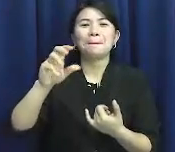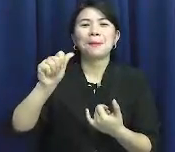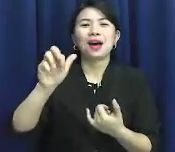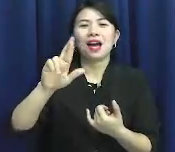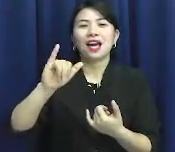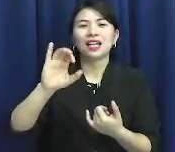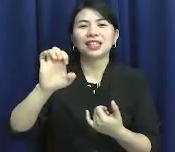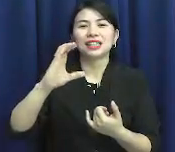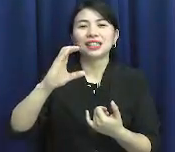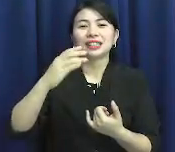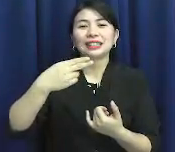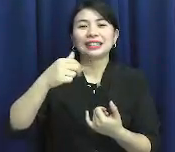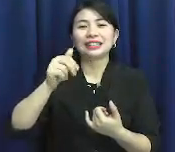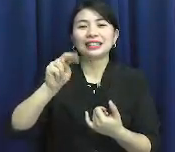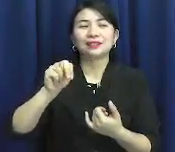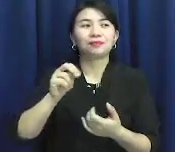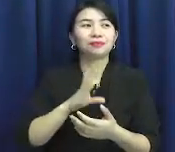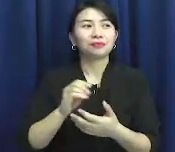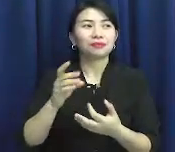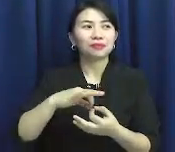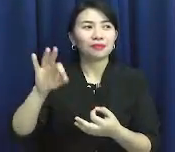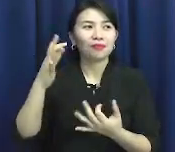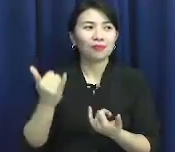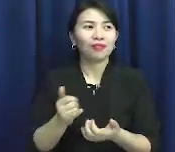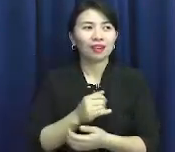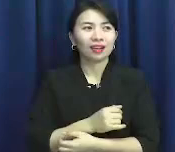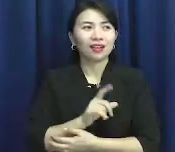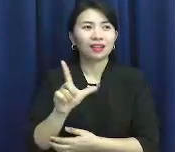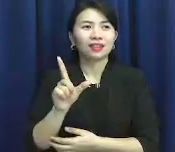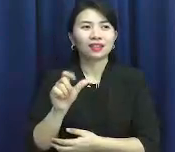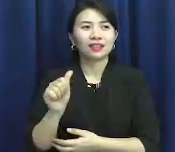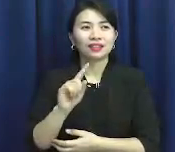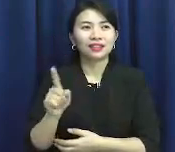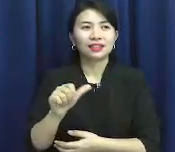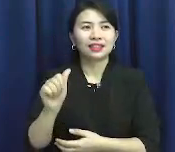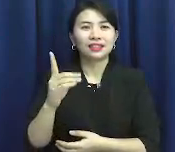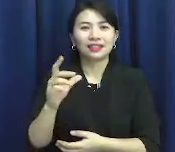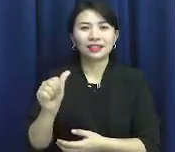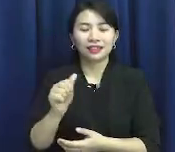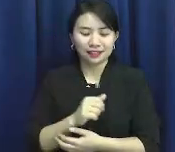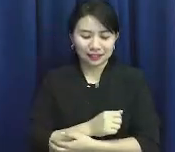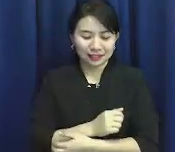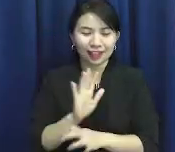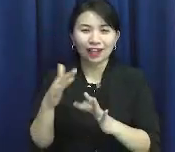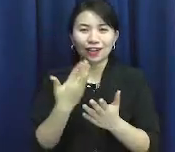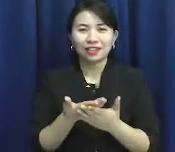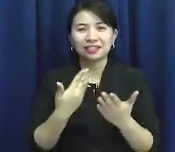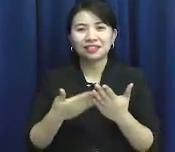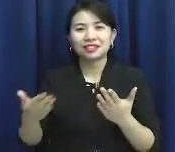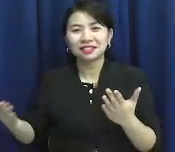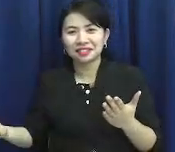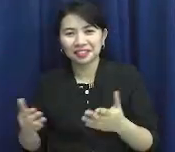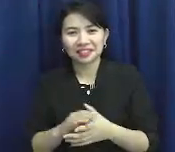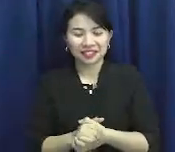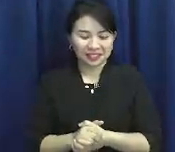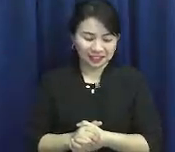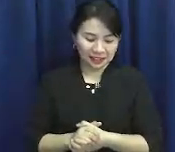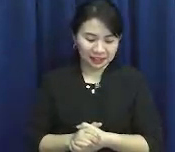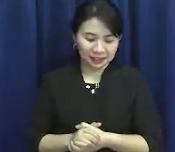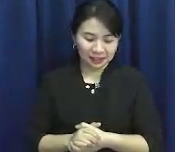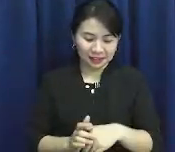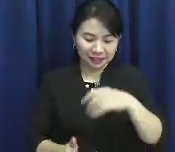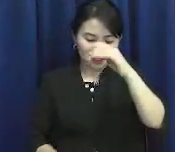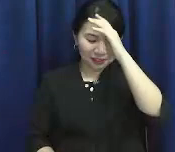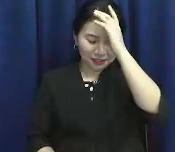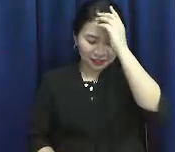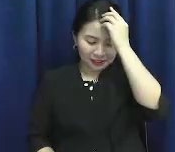ni Shopee, spirit ni Lazada, spirit Wait, ni Anta. Spirit ni Under Armour, ni Anta, ni Peak, lahat na. May function yun,